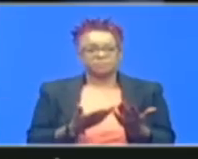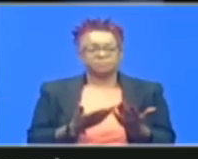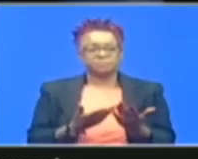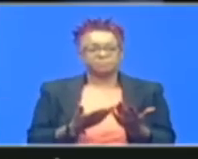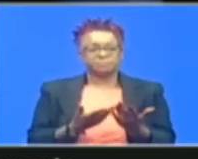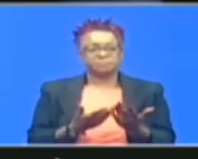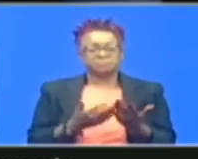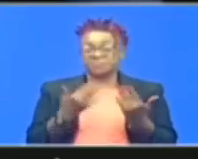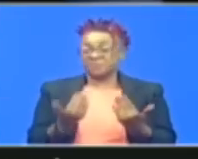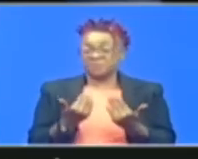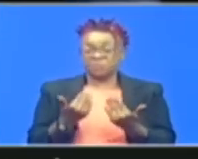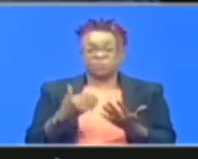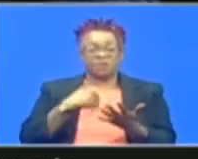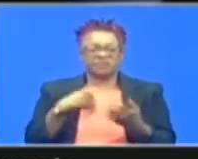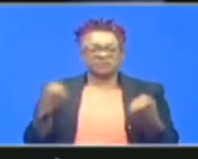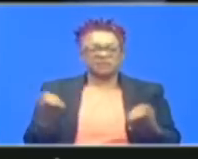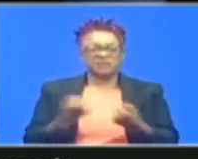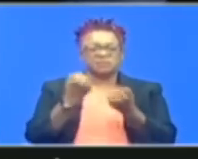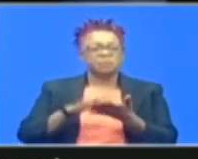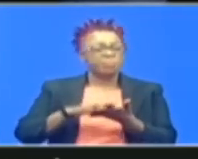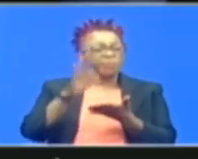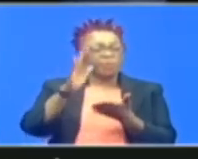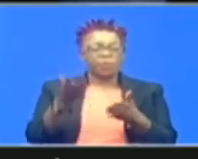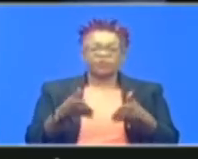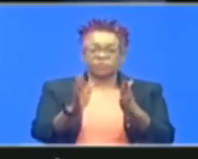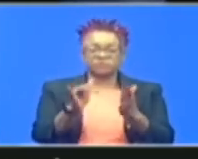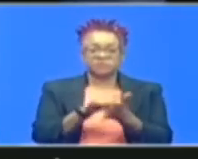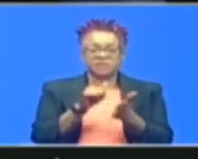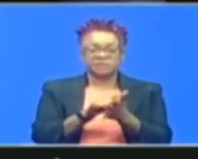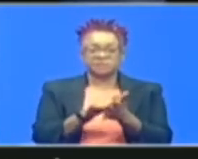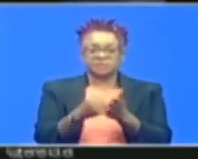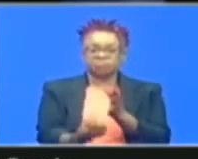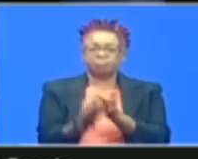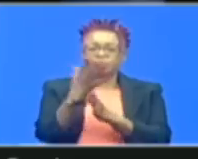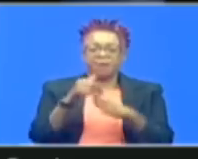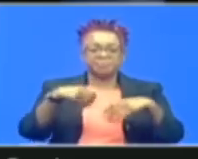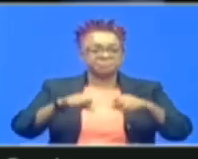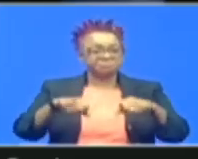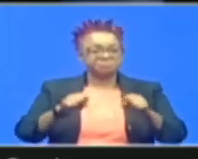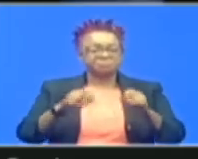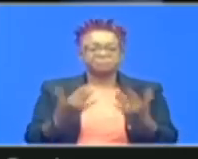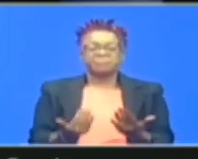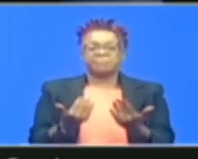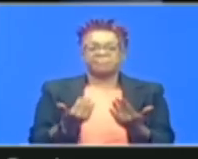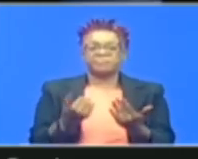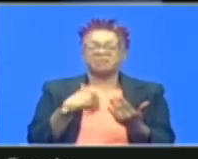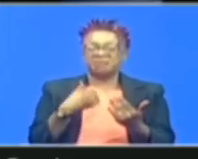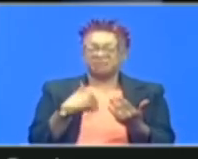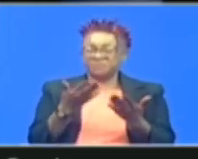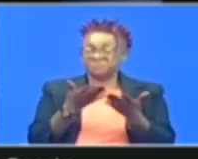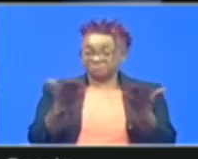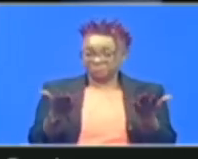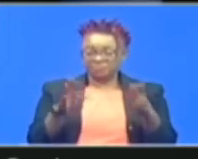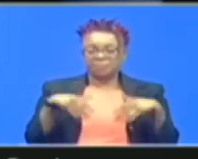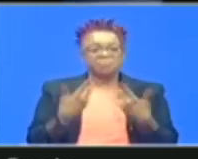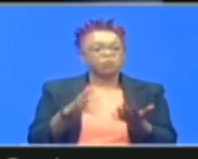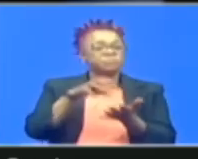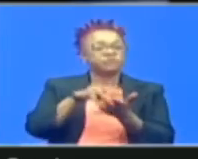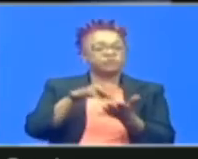Ongezeko la visa vya ajali barabarani vinavyosababishwa na pikipiki limezua mdahalo kwa wananchi kuhusu nafasi ya serikali